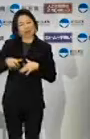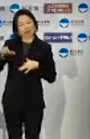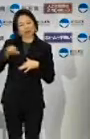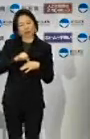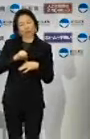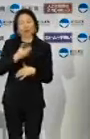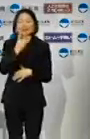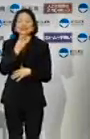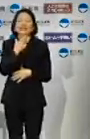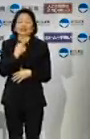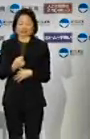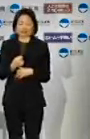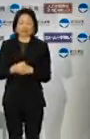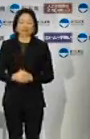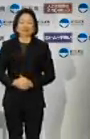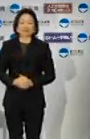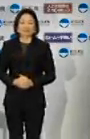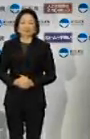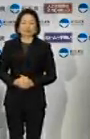思います。